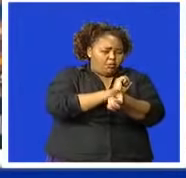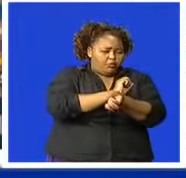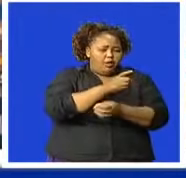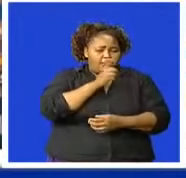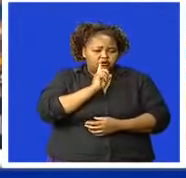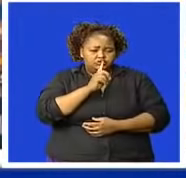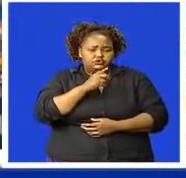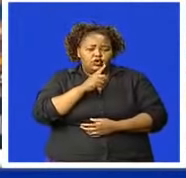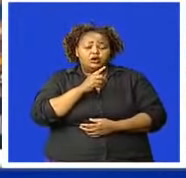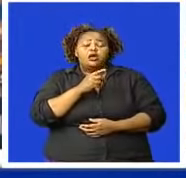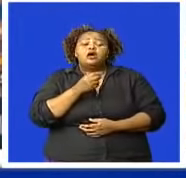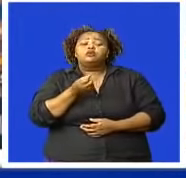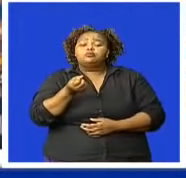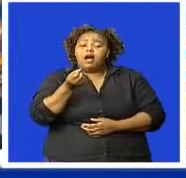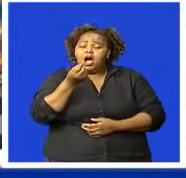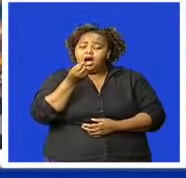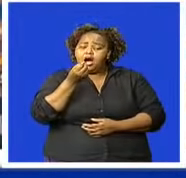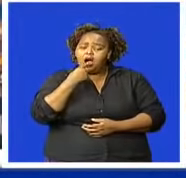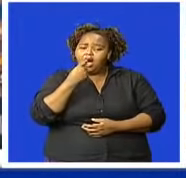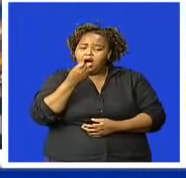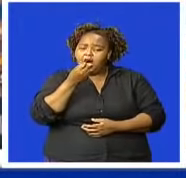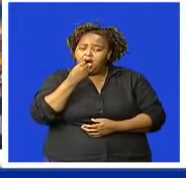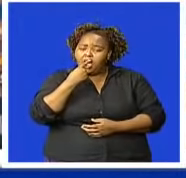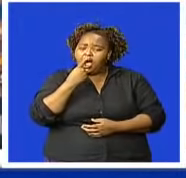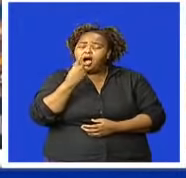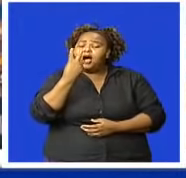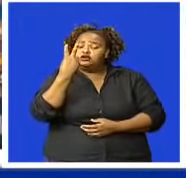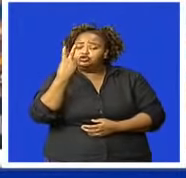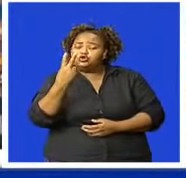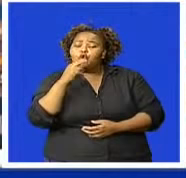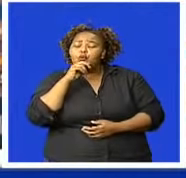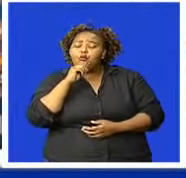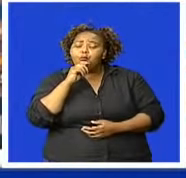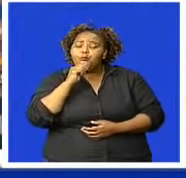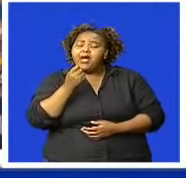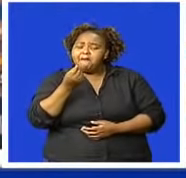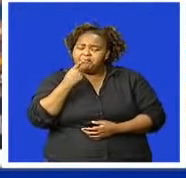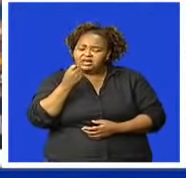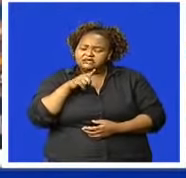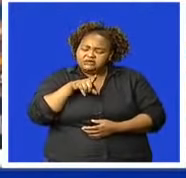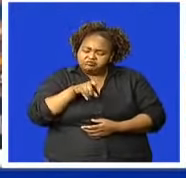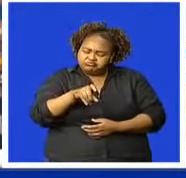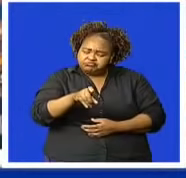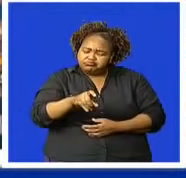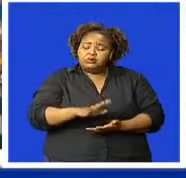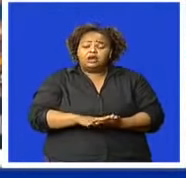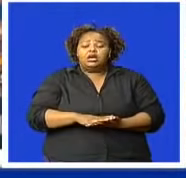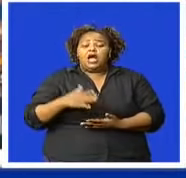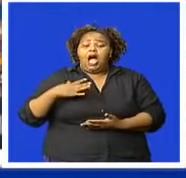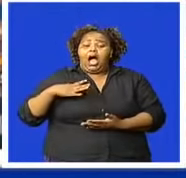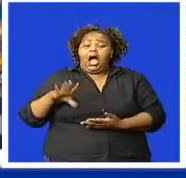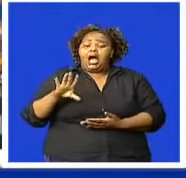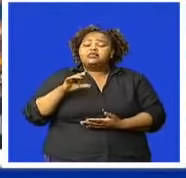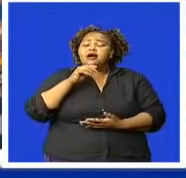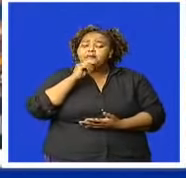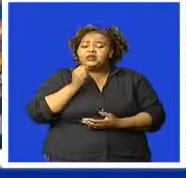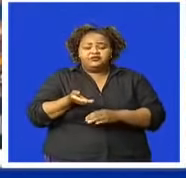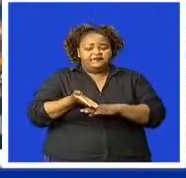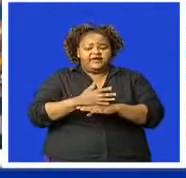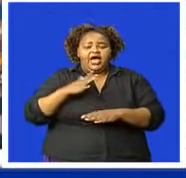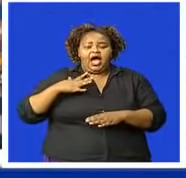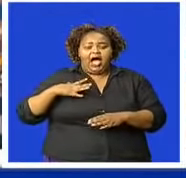emajaha amabili kulendzawo liphilisi lengobolwane. Munye ke kulamajaha amabili ushonile kanzikelo lomunye